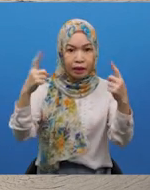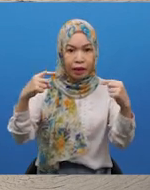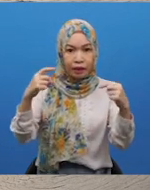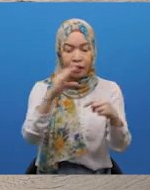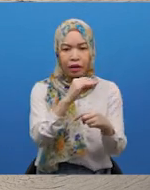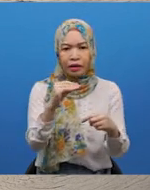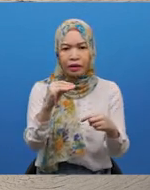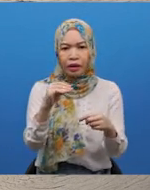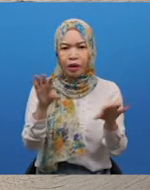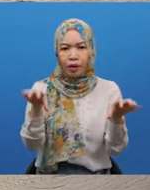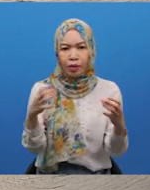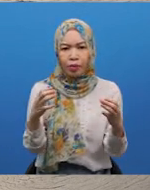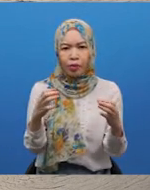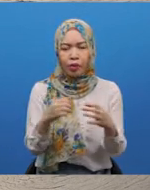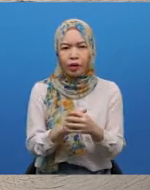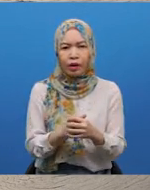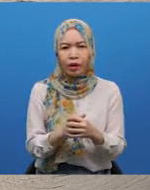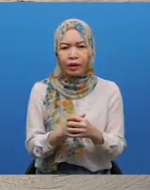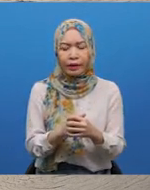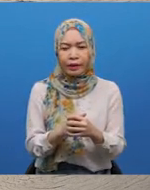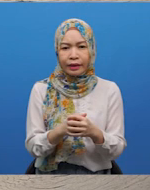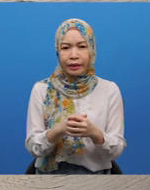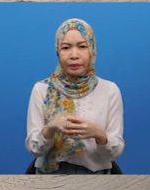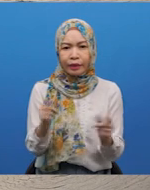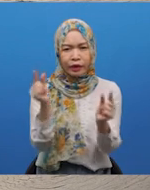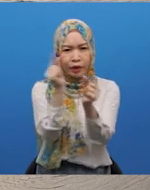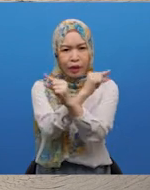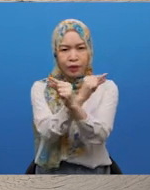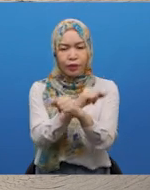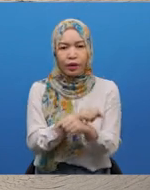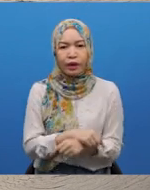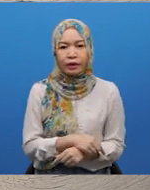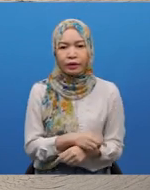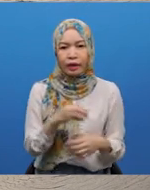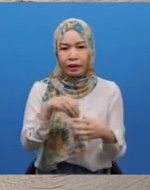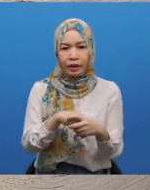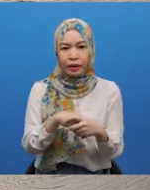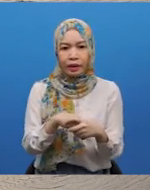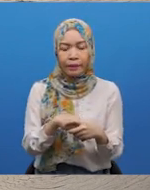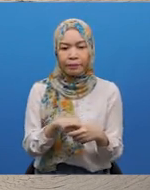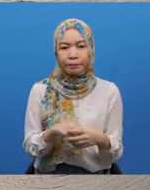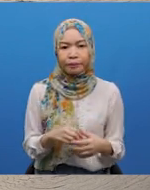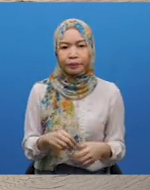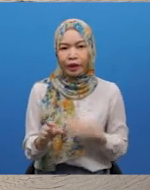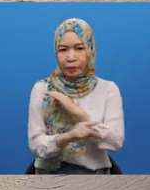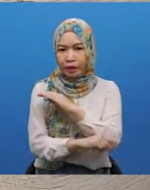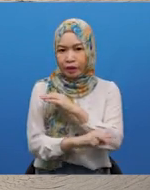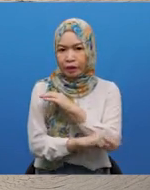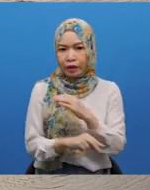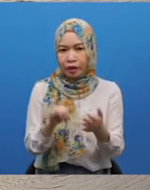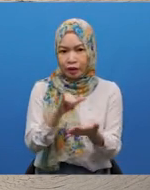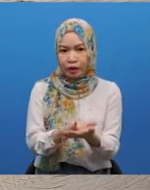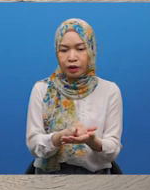huru-hara dan kemusnahan. Keadaan ini menyebabkan baginda terpaksa berundur